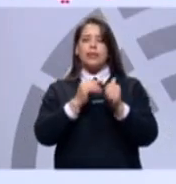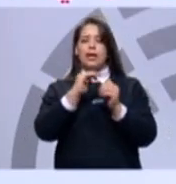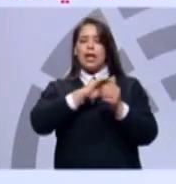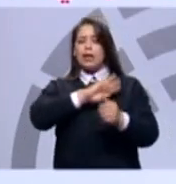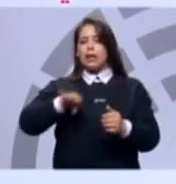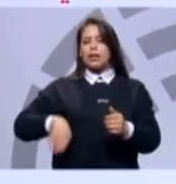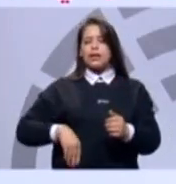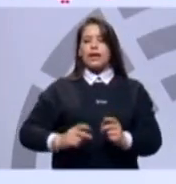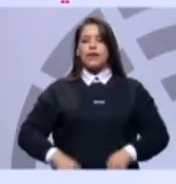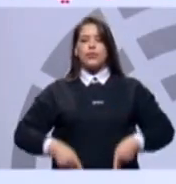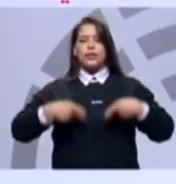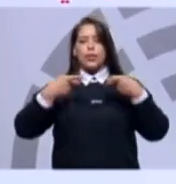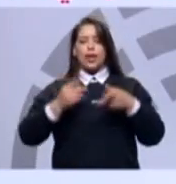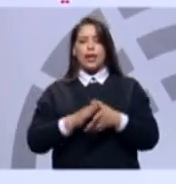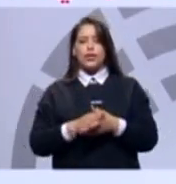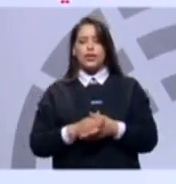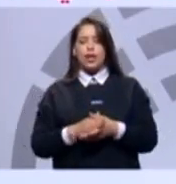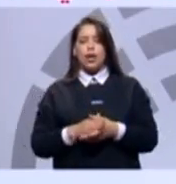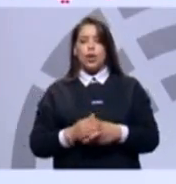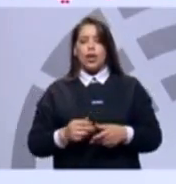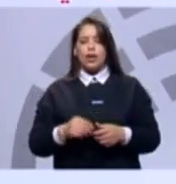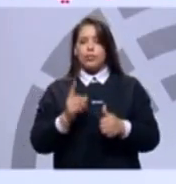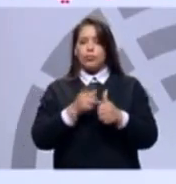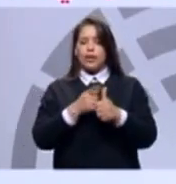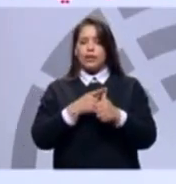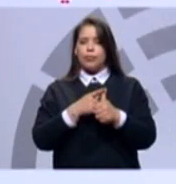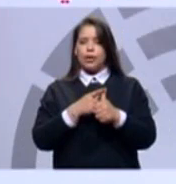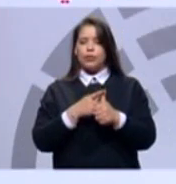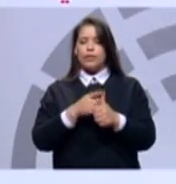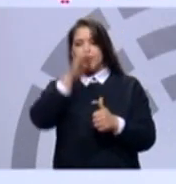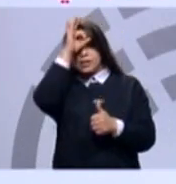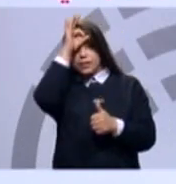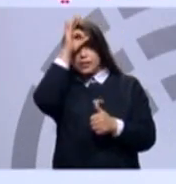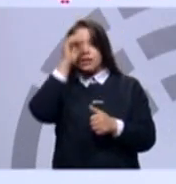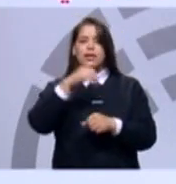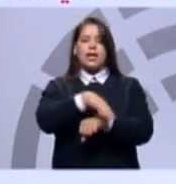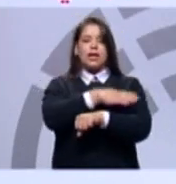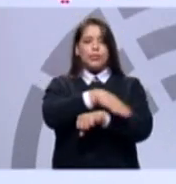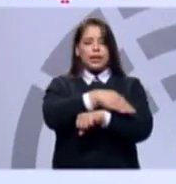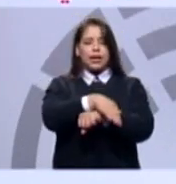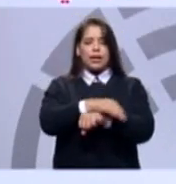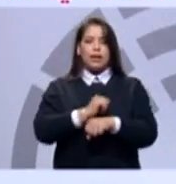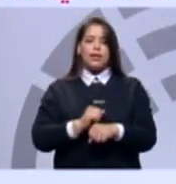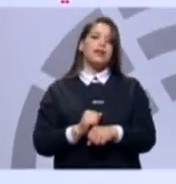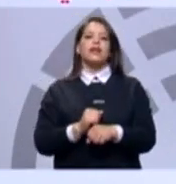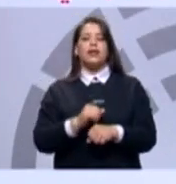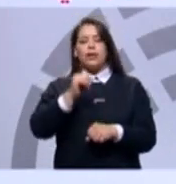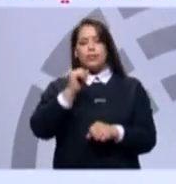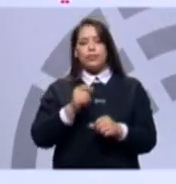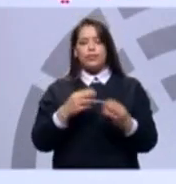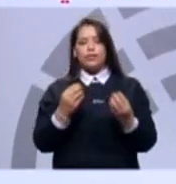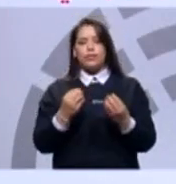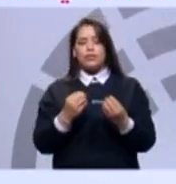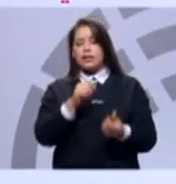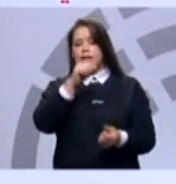والعيش وتحتلوا المراتب الاولى في نسبه الاميه والبطاله والفقر والانتحار والجريمه القروان التي تعاني من